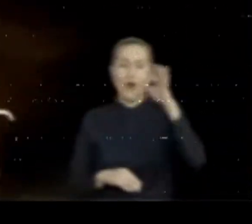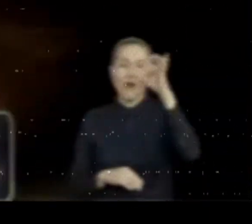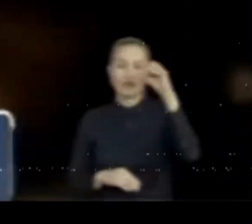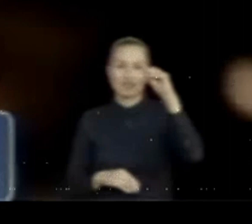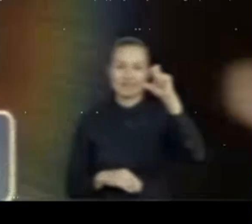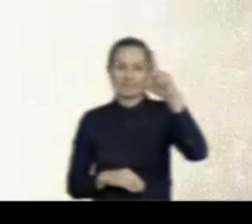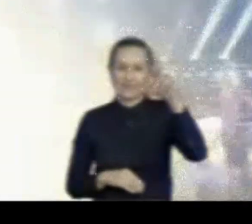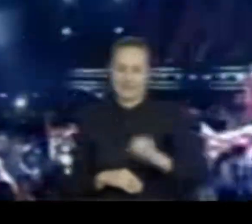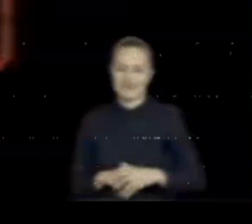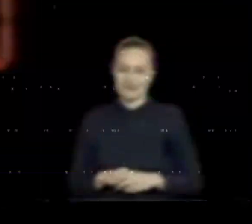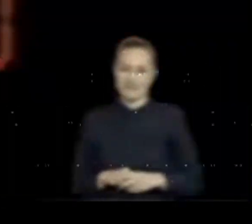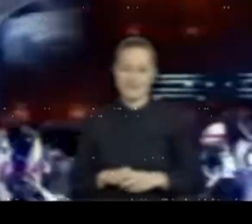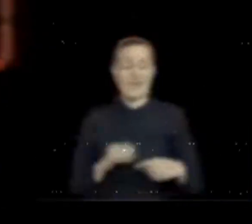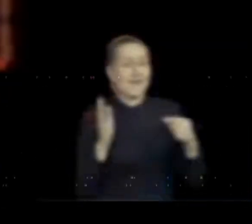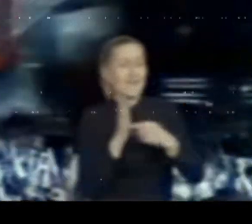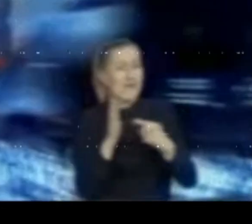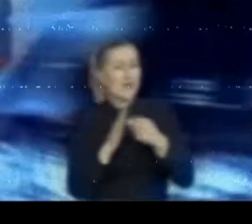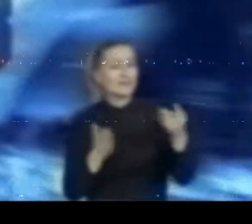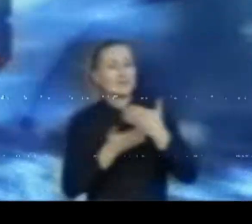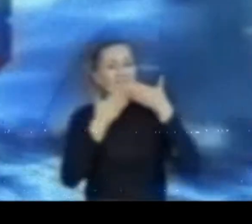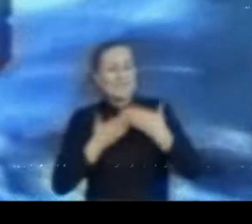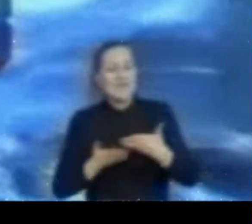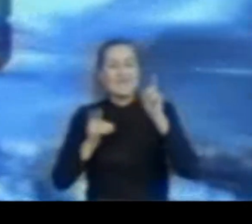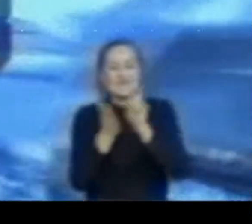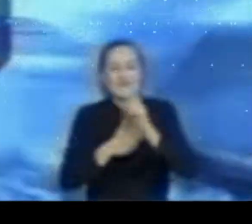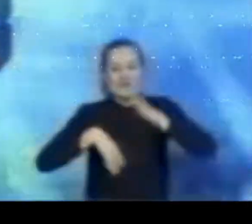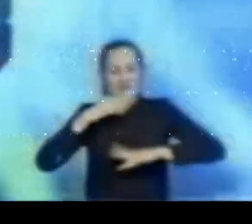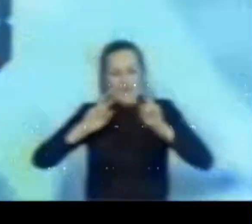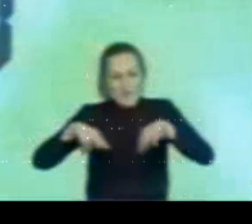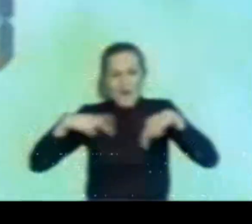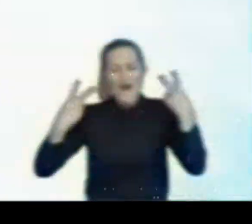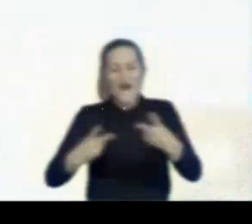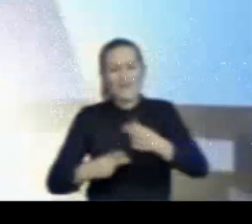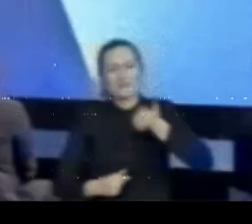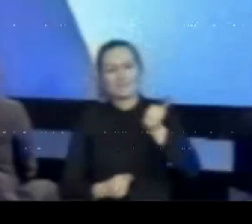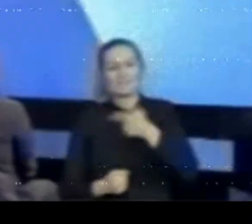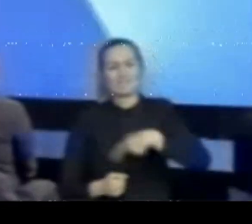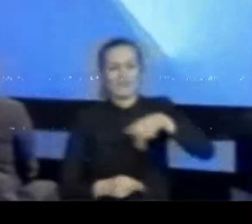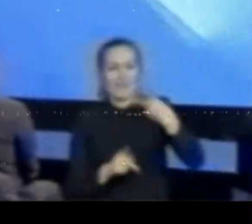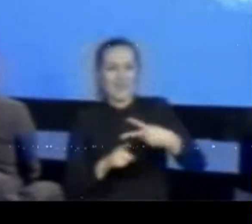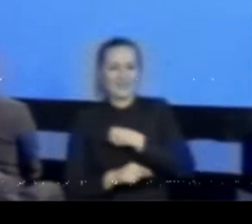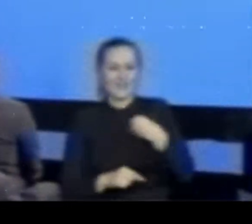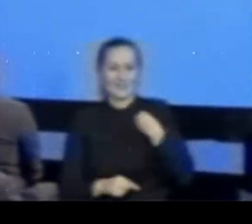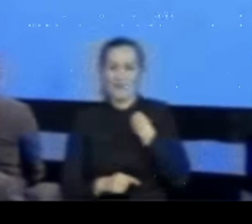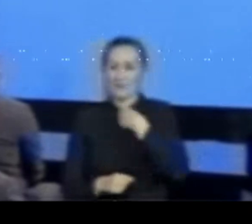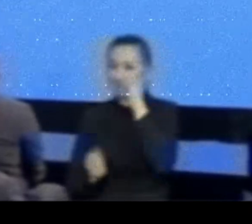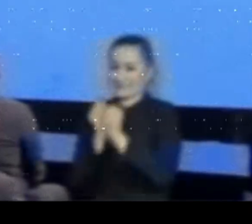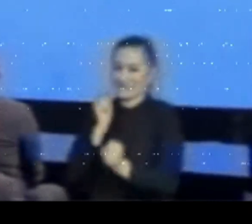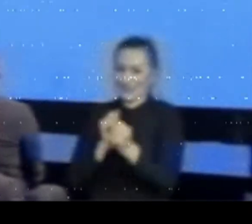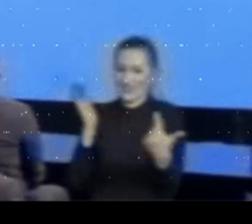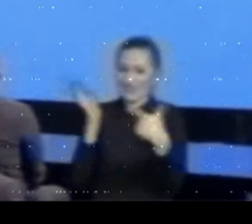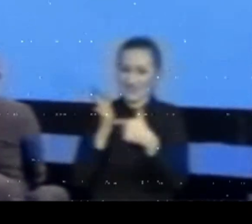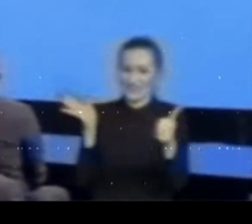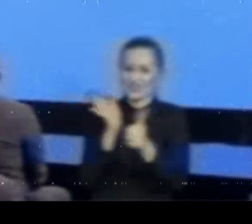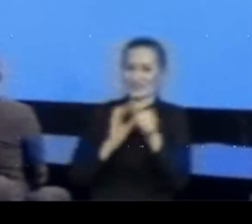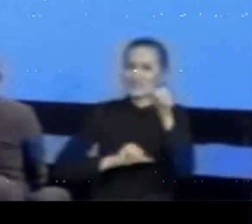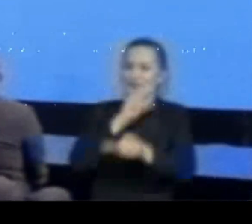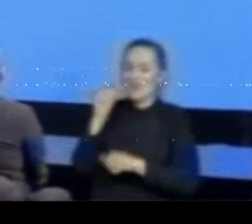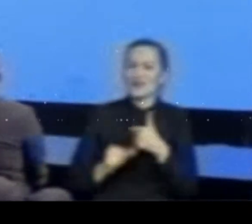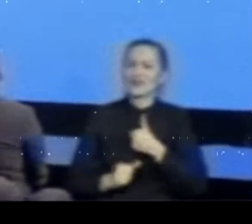Osiecka. To efekt odbudowy prestiżu Telewizji Polskiej. W styczniu 2016 roku czułem,